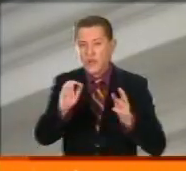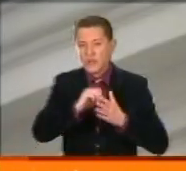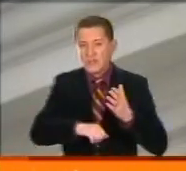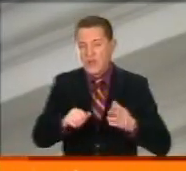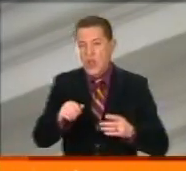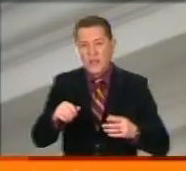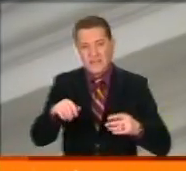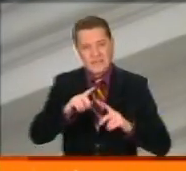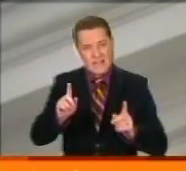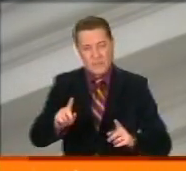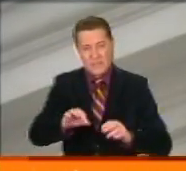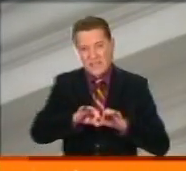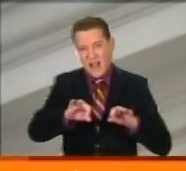коротке замкнення в кабельній мережі